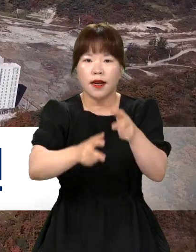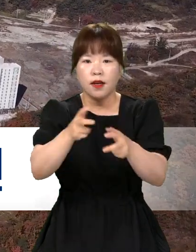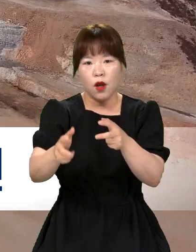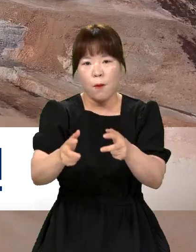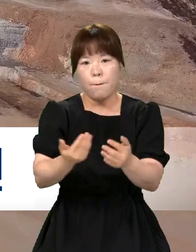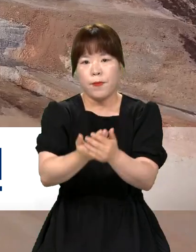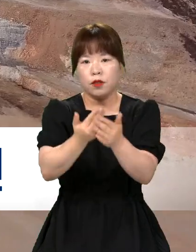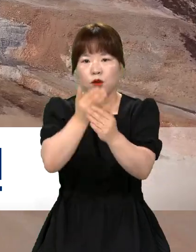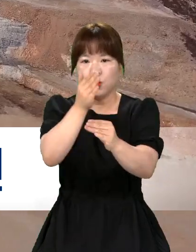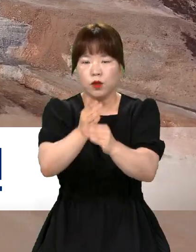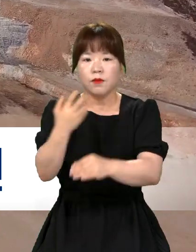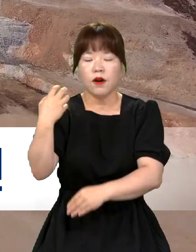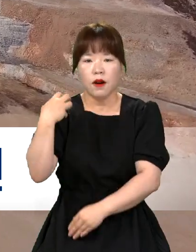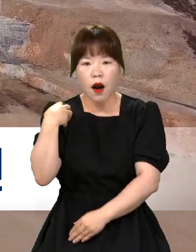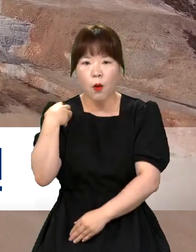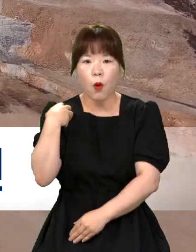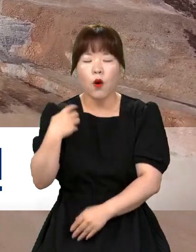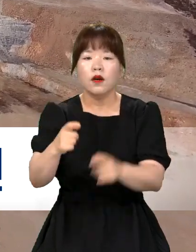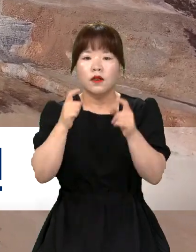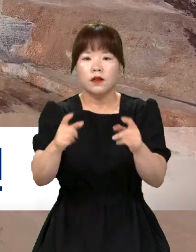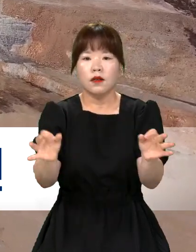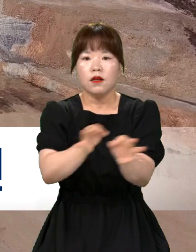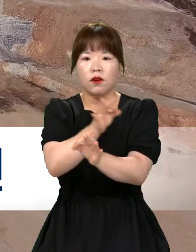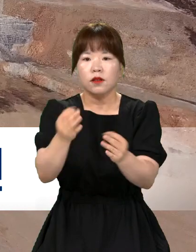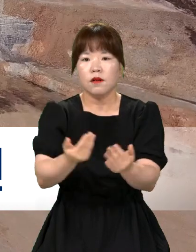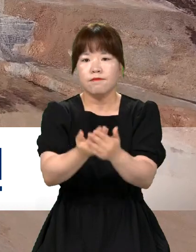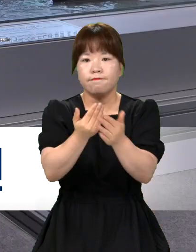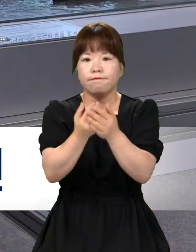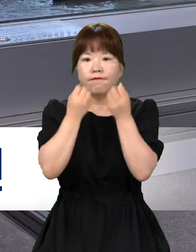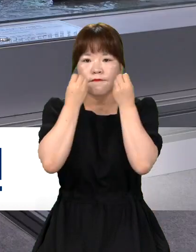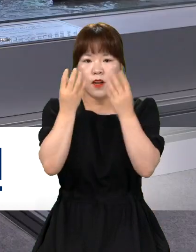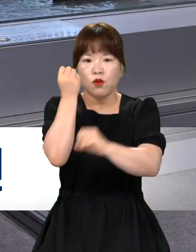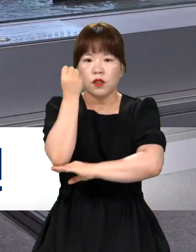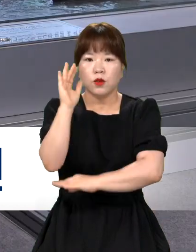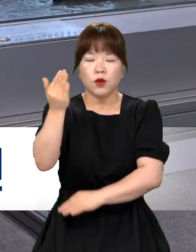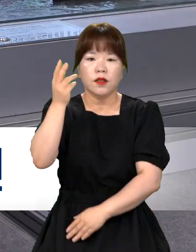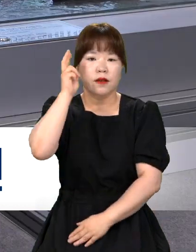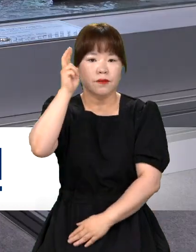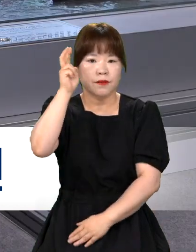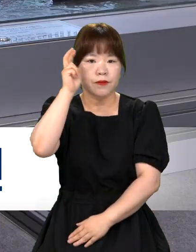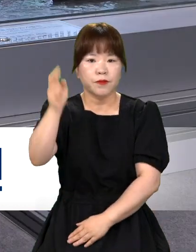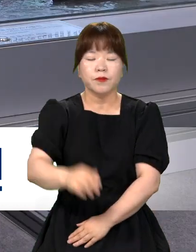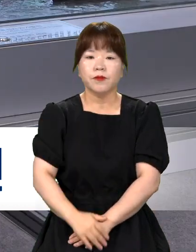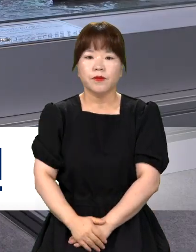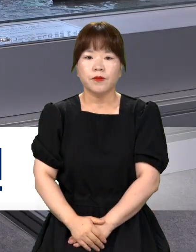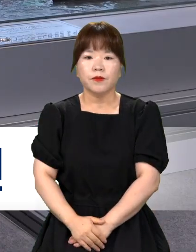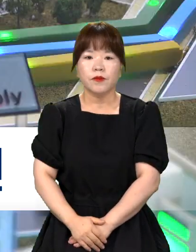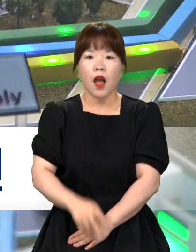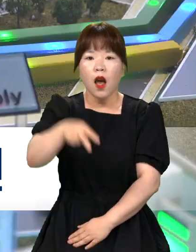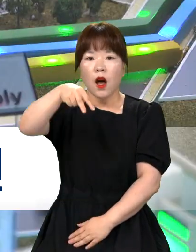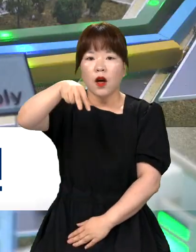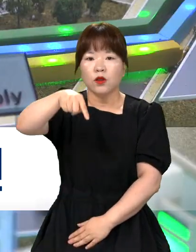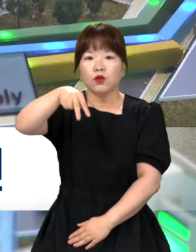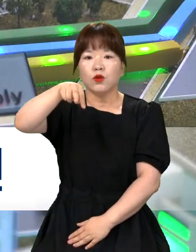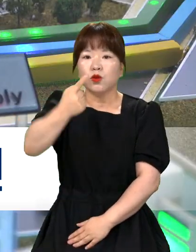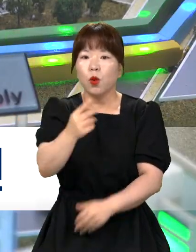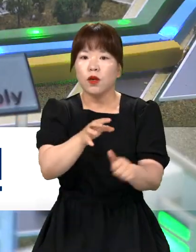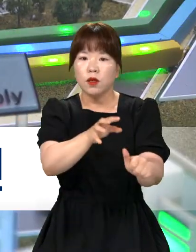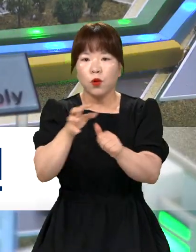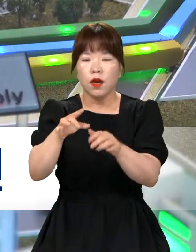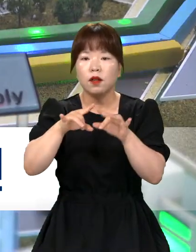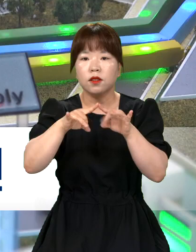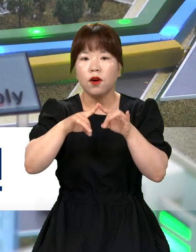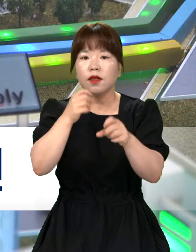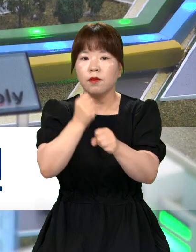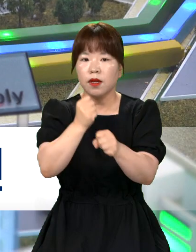고도화의 중심지로서 역할을 하고이는 지역경제 도약의 새로운 디딤돌이 될 전망입니다 포항은 수소를 이용해